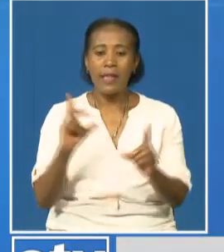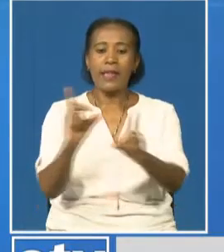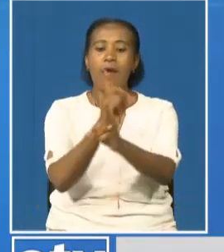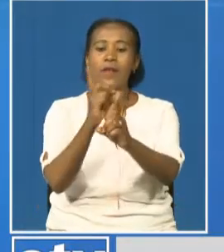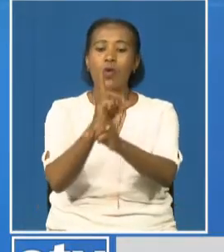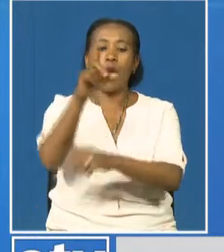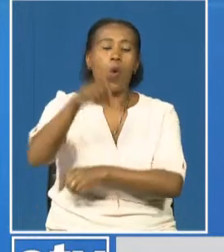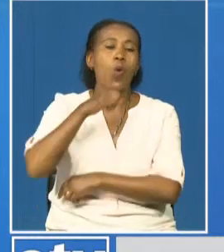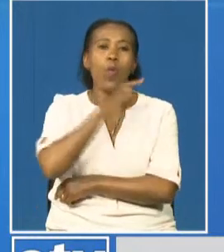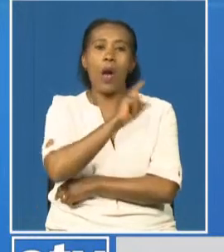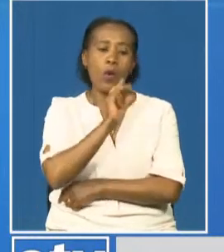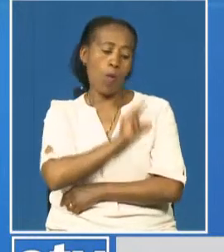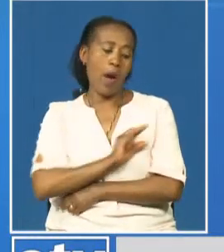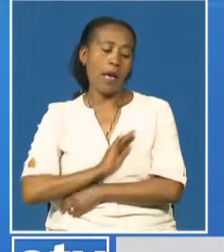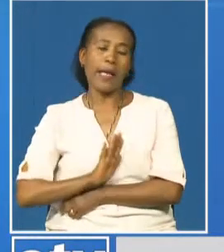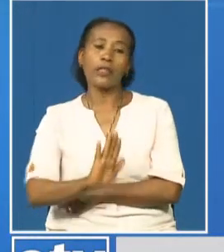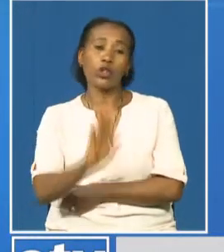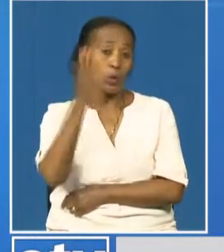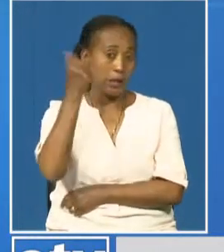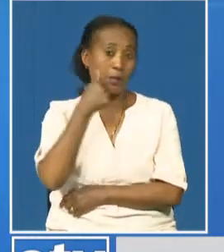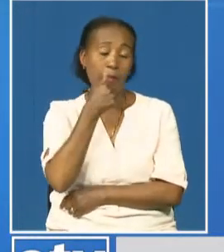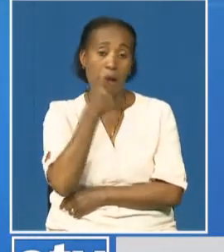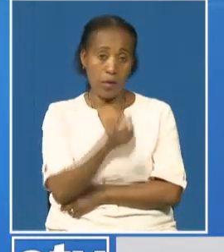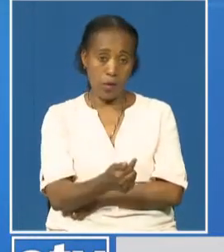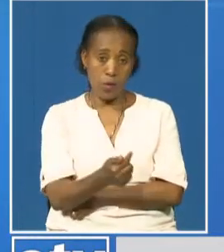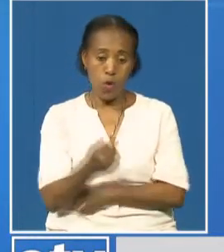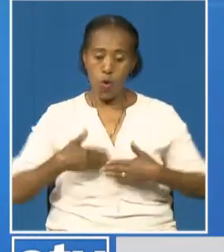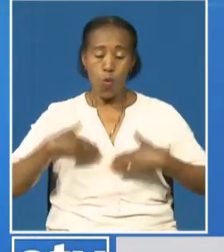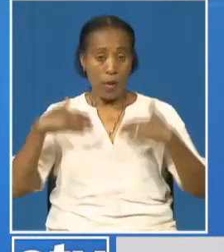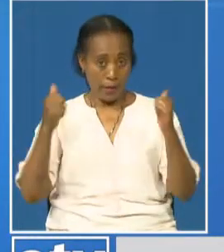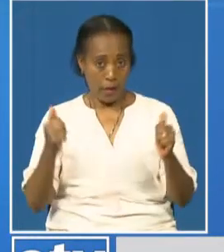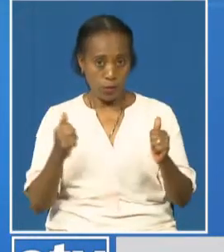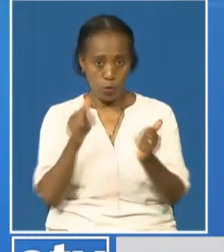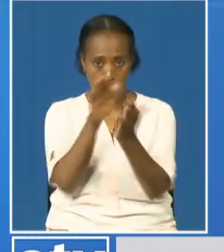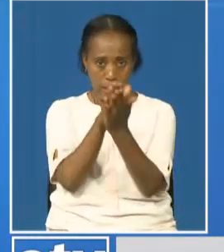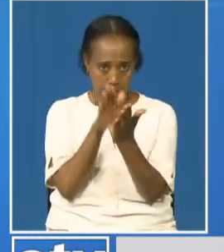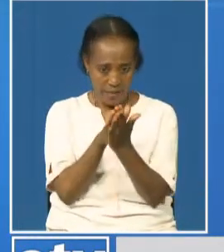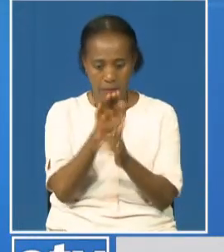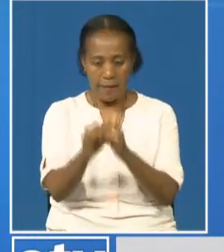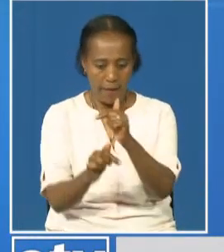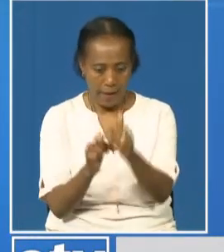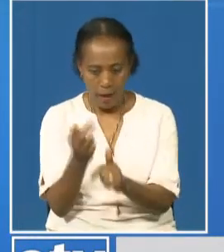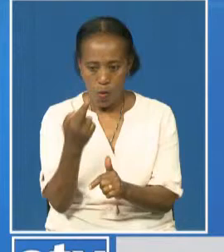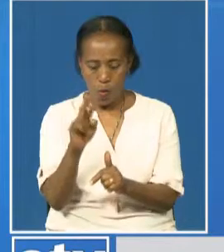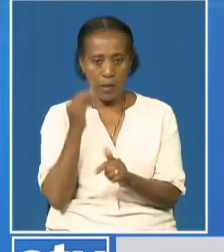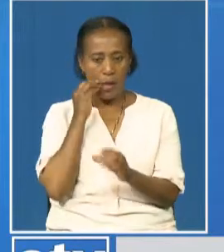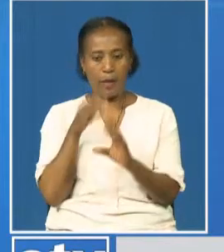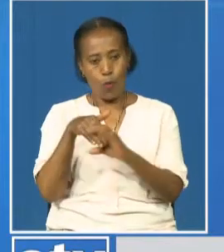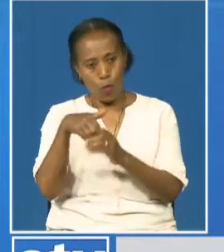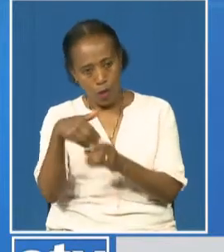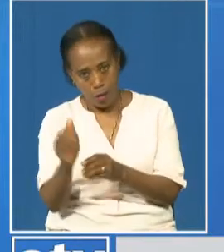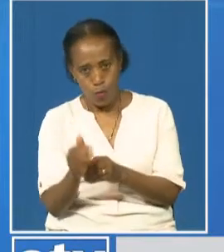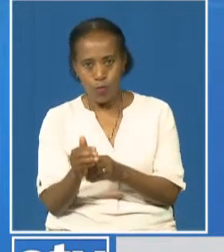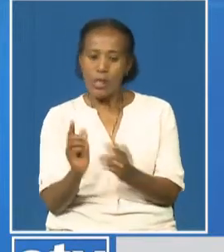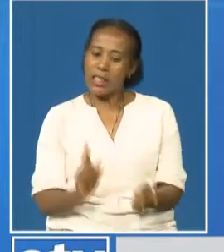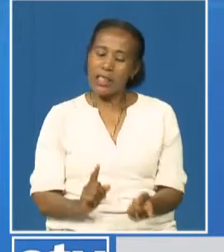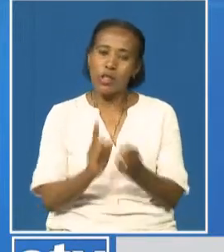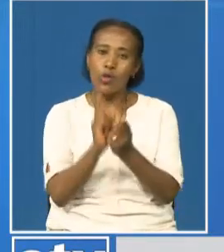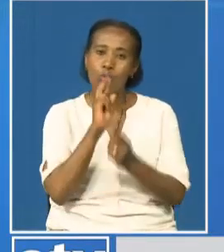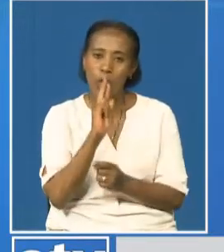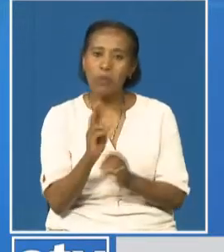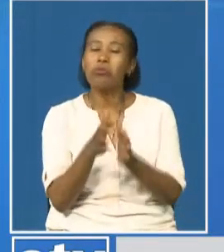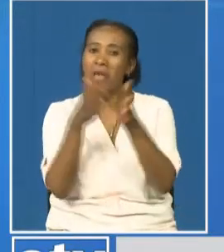ተፈጥሯዊ ባልሆነው ባህሪያቸው ቅድም እንዳልነው ወጣቶች ትምህርት ቤት ይሄዳሉ ወይም ከቤት ይወጣሉ፣